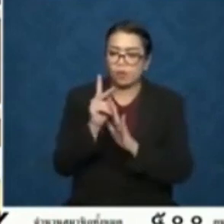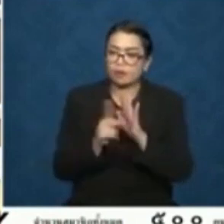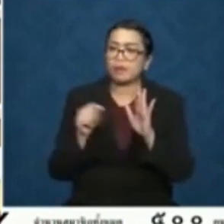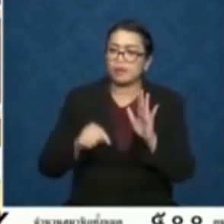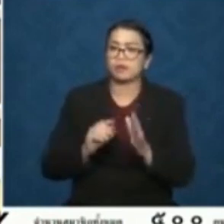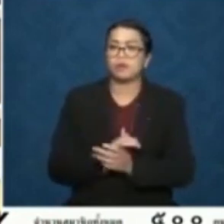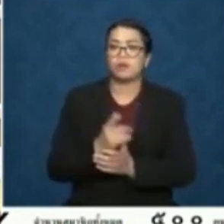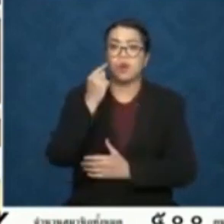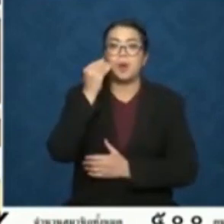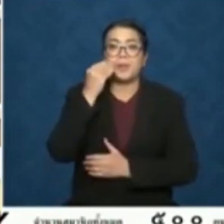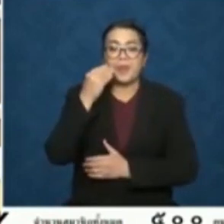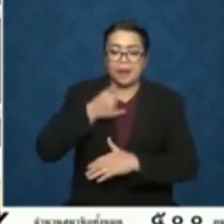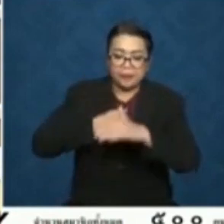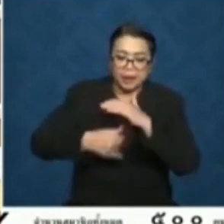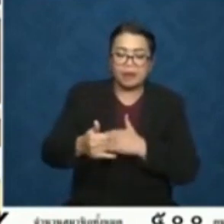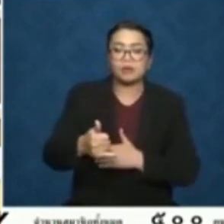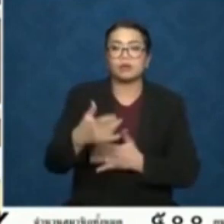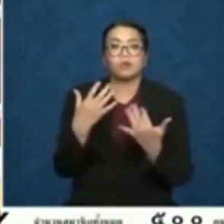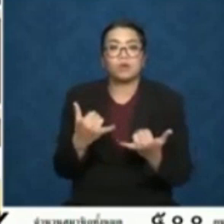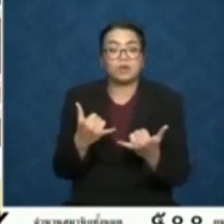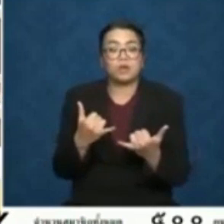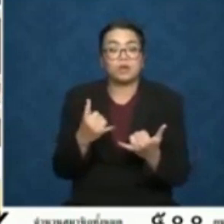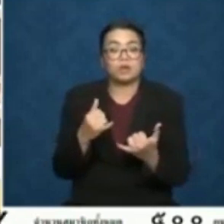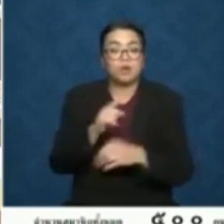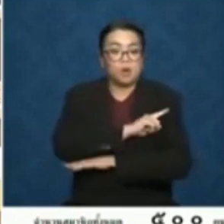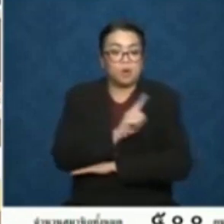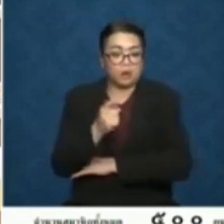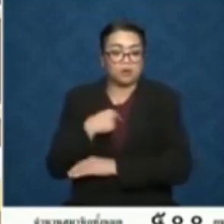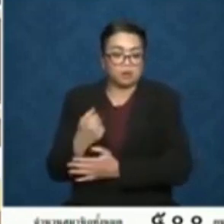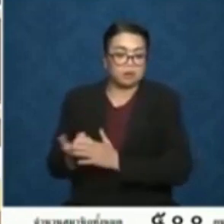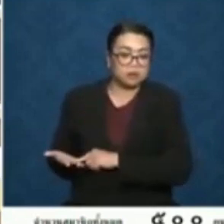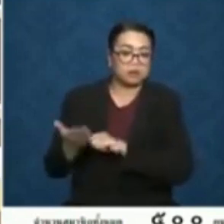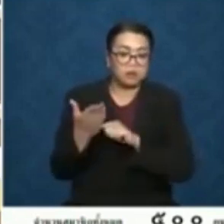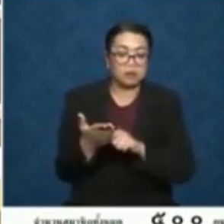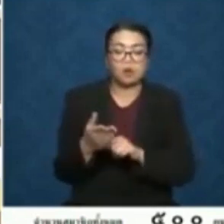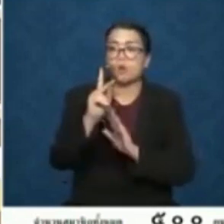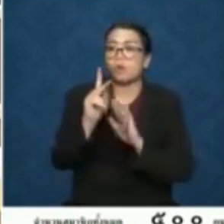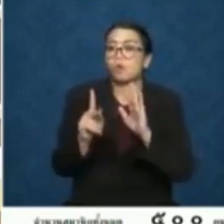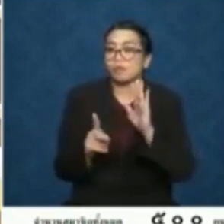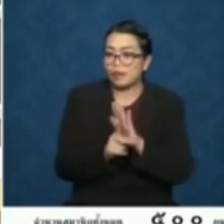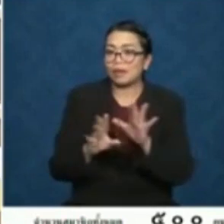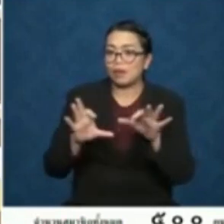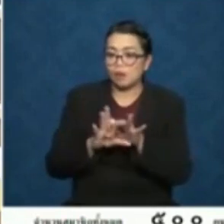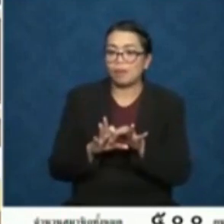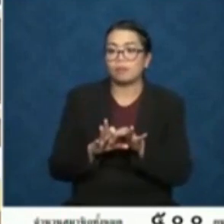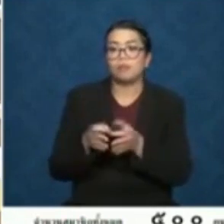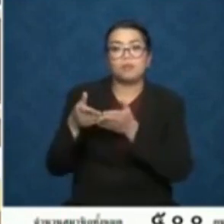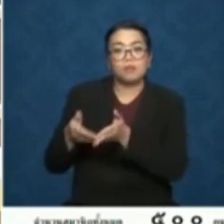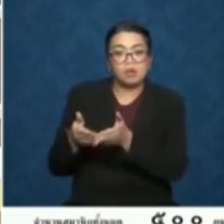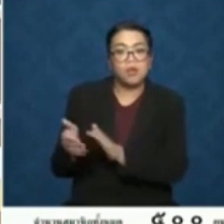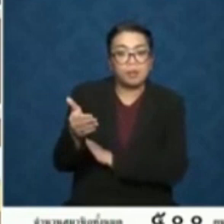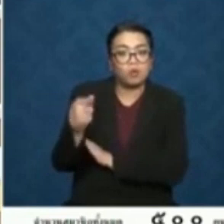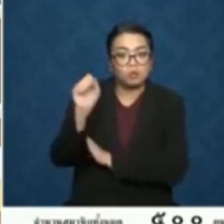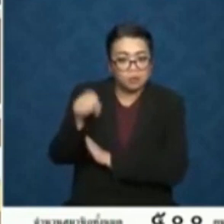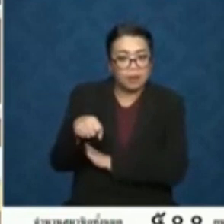5ปีที่ผ่านมาเมื่อเช้าเนี่ยท่านประธานทราบไหมครับผมออกจากบ้านมาทุกคนก็ถามผมว่าวันนี้จะเป็นวันที่ผมจะต้องเสนอกฎหม